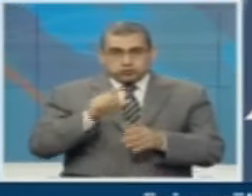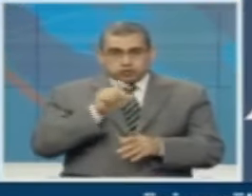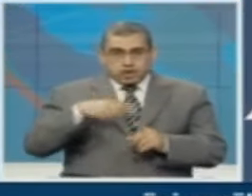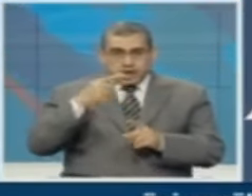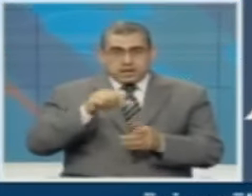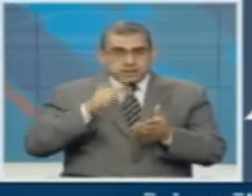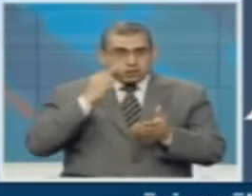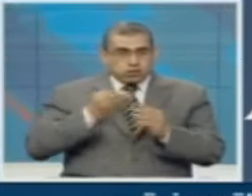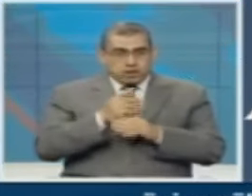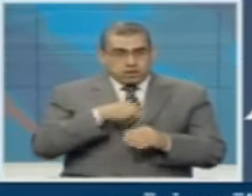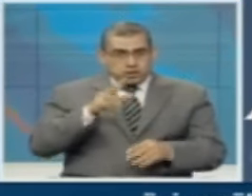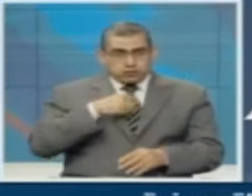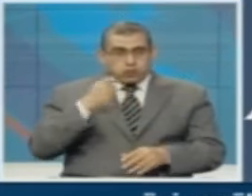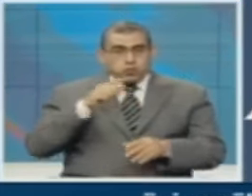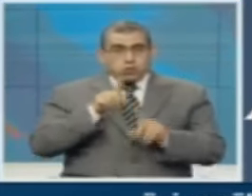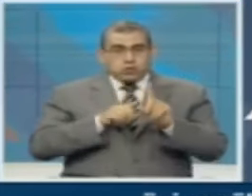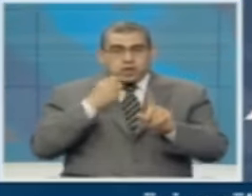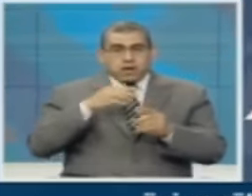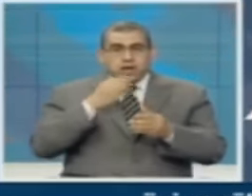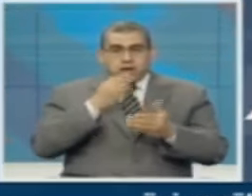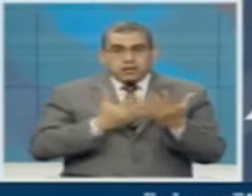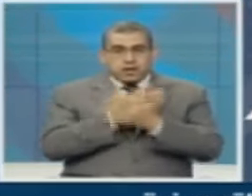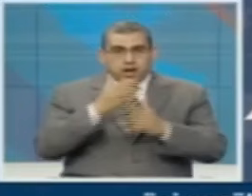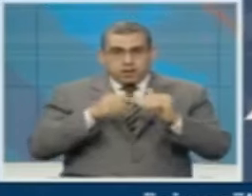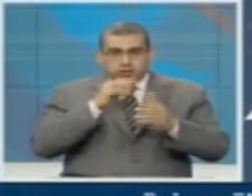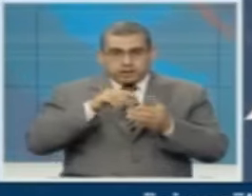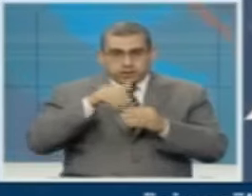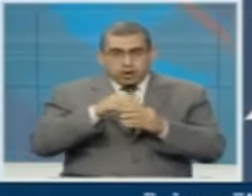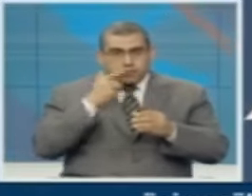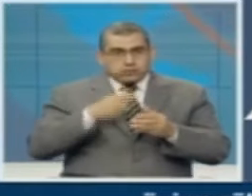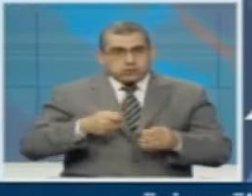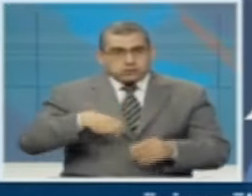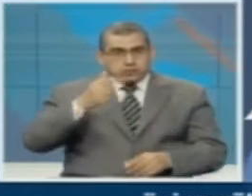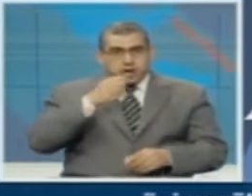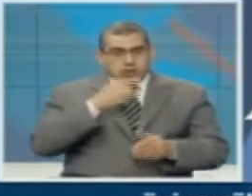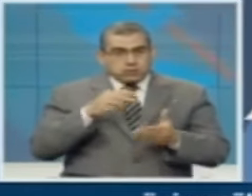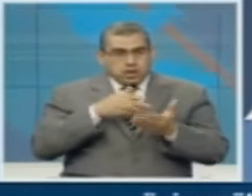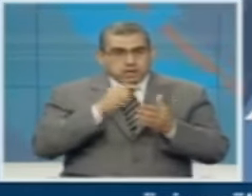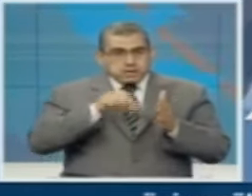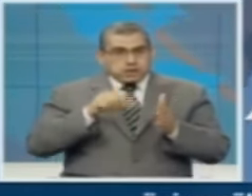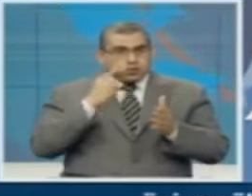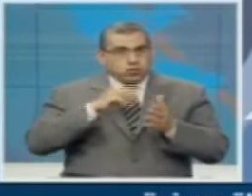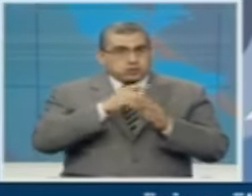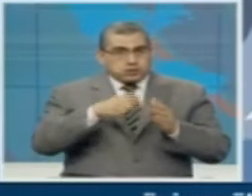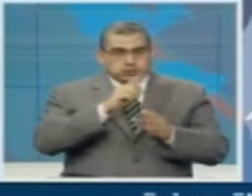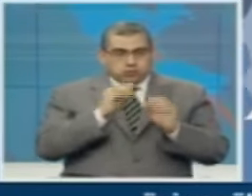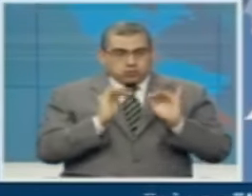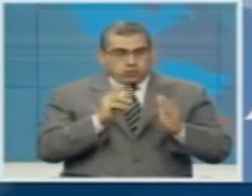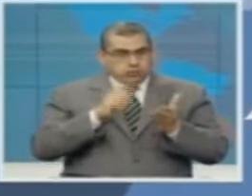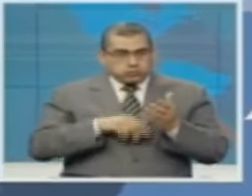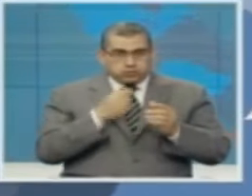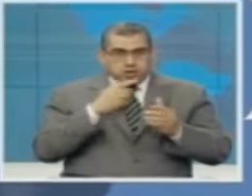الجاري. وأكدت وزارة التموين والتجارة الداخلية أنه لا صحة لرفع أسعار السلع التموينية وأنه لم يتم إصدار